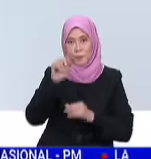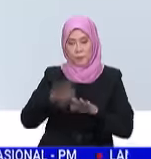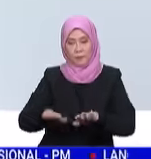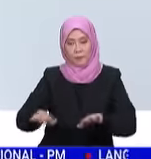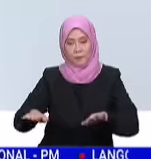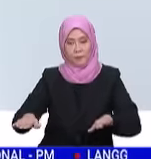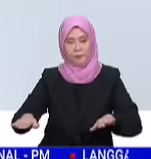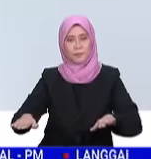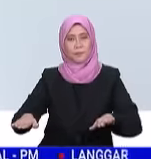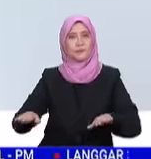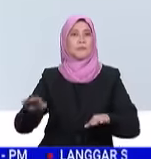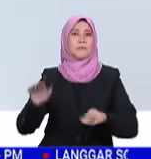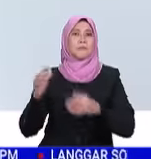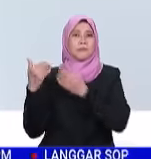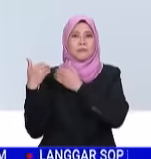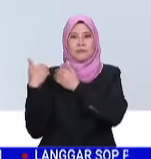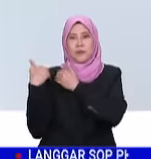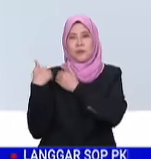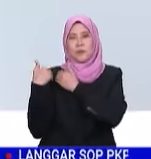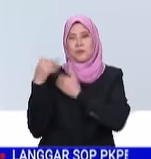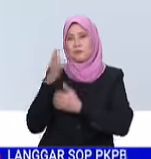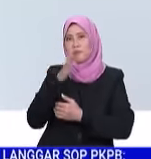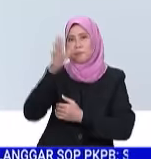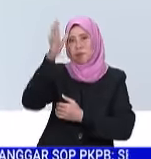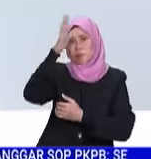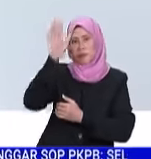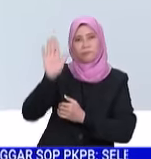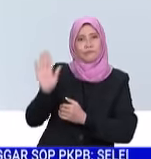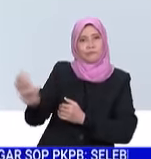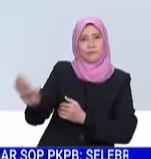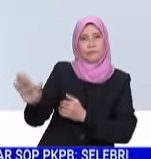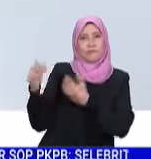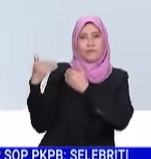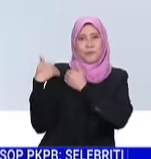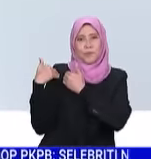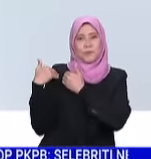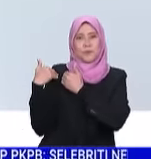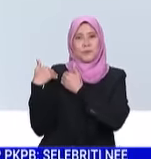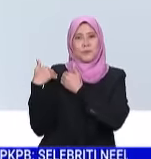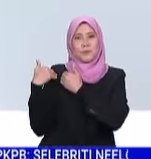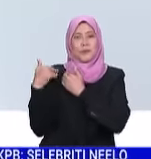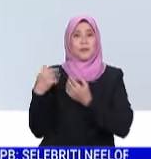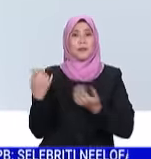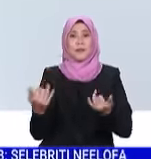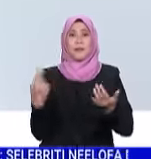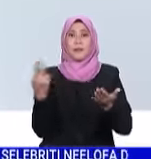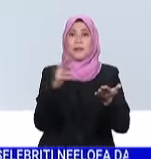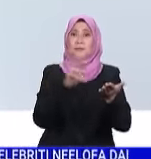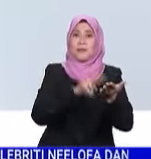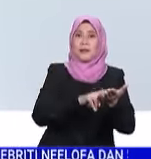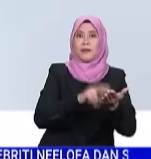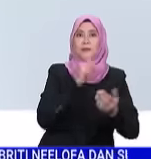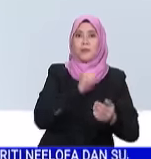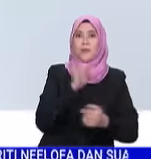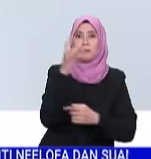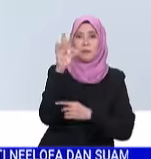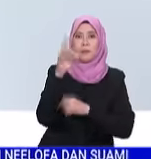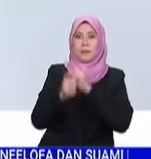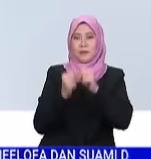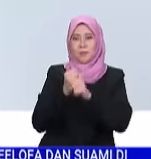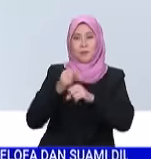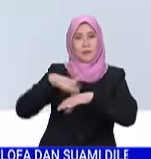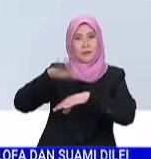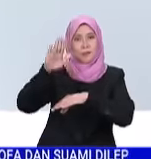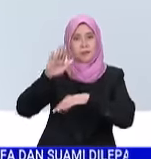mereka kena adalah tanggungjawab ibu bapalah penjaganya ya yang kita daftarkan 18 tahun ke atas